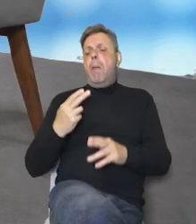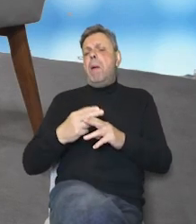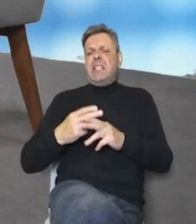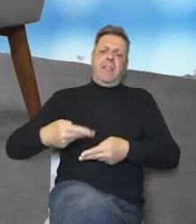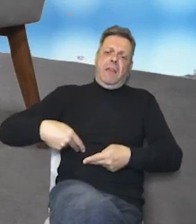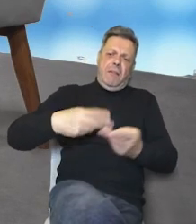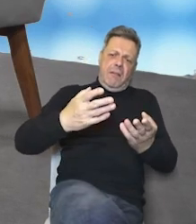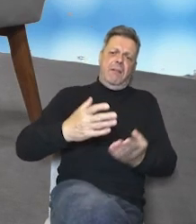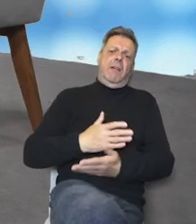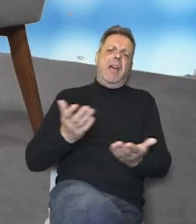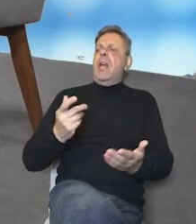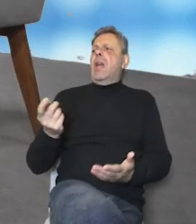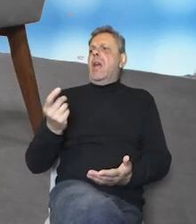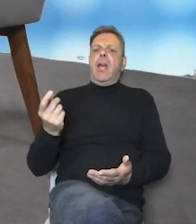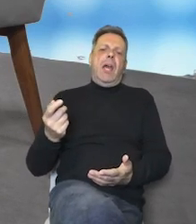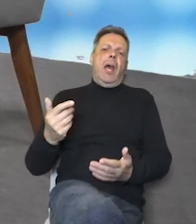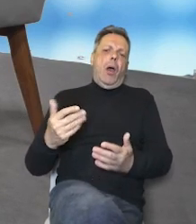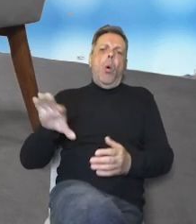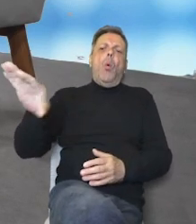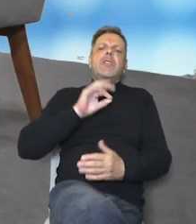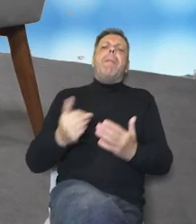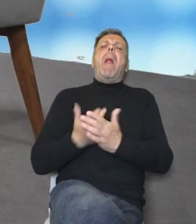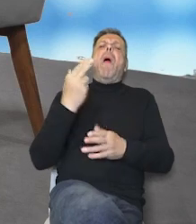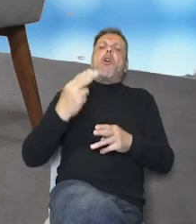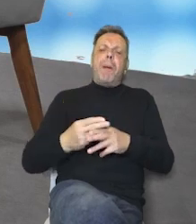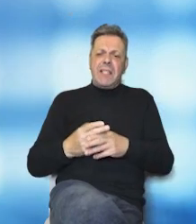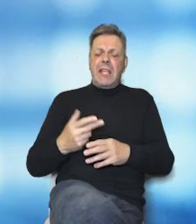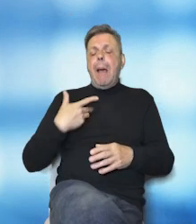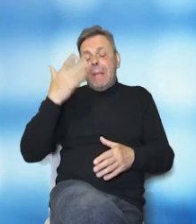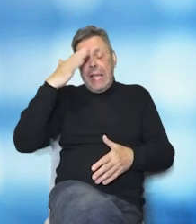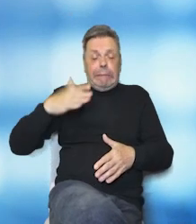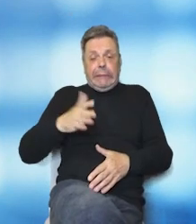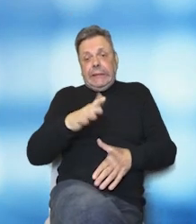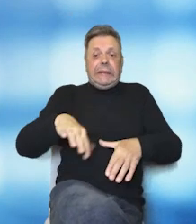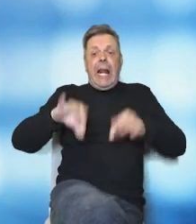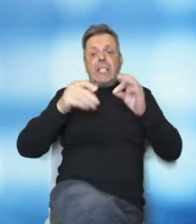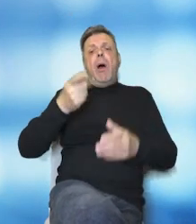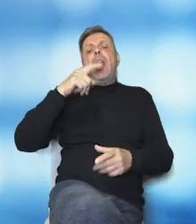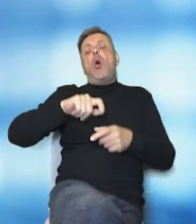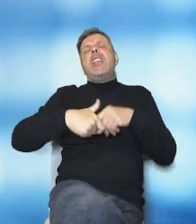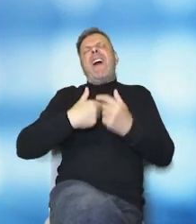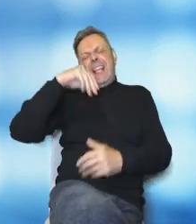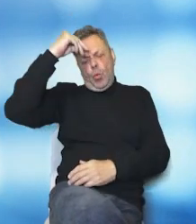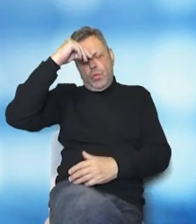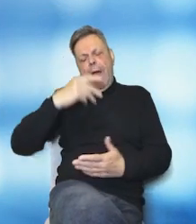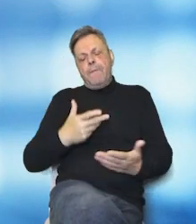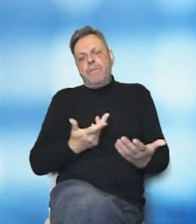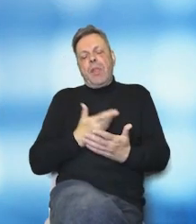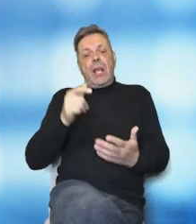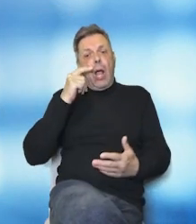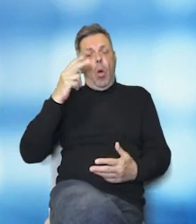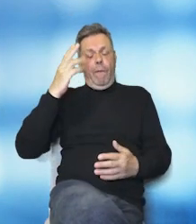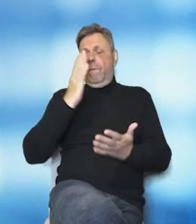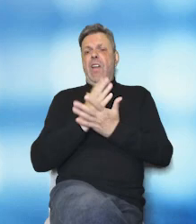dalje obradim koji mi je u ordinaciji. Tako nekako se snalazimo, a to je stvar iskustva. A kako pacijente poznajete